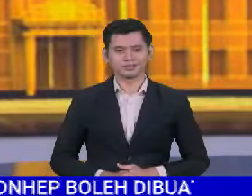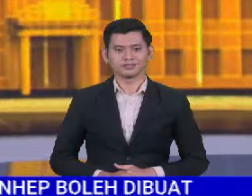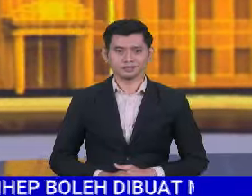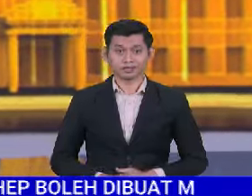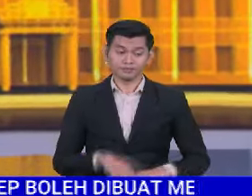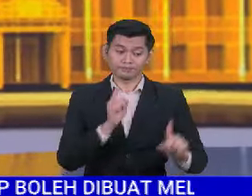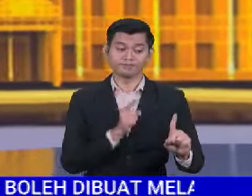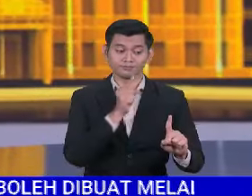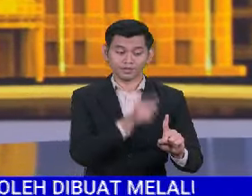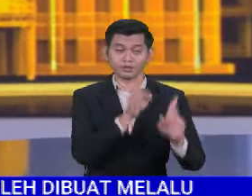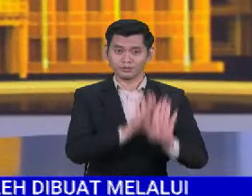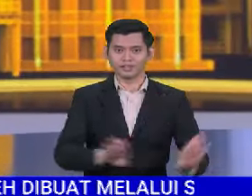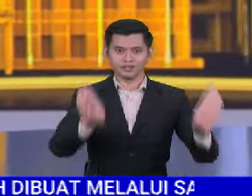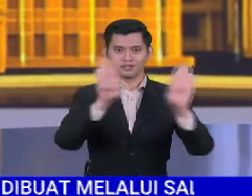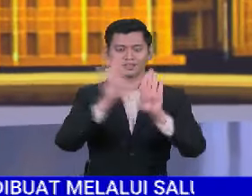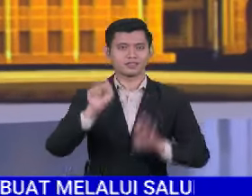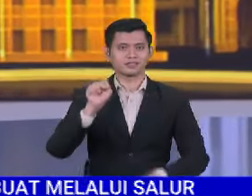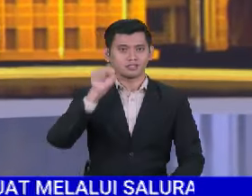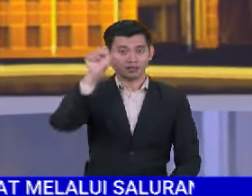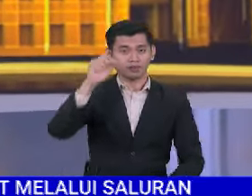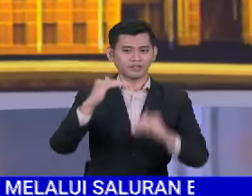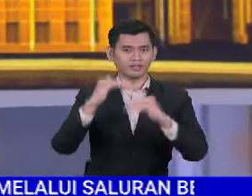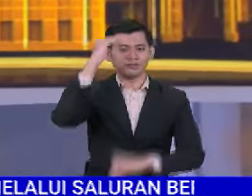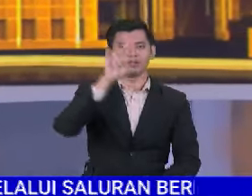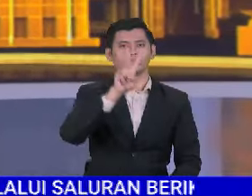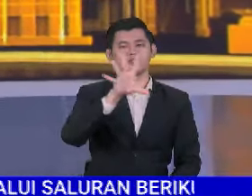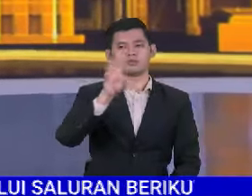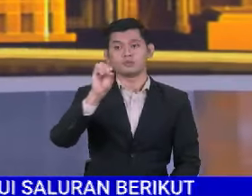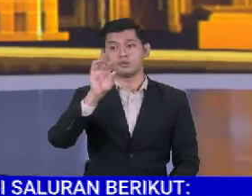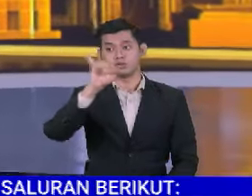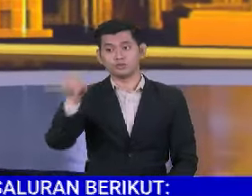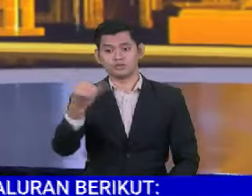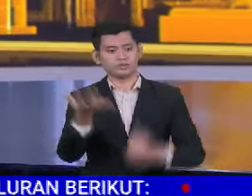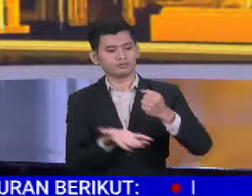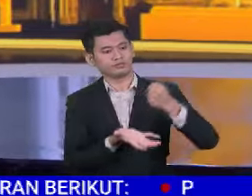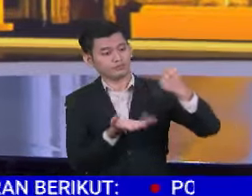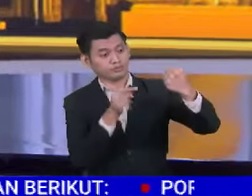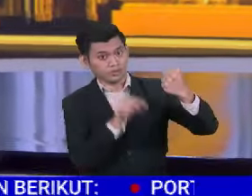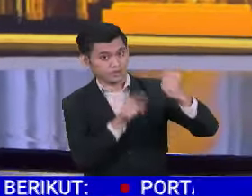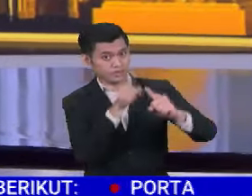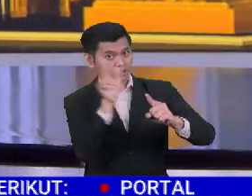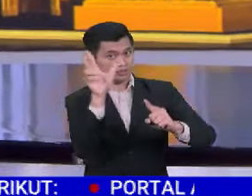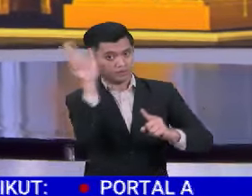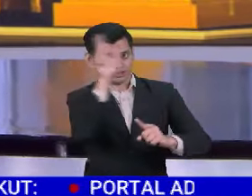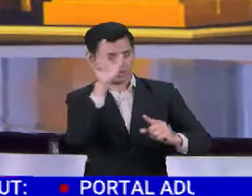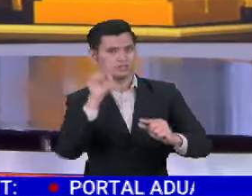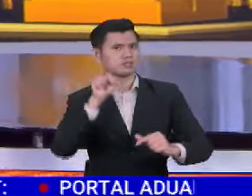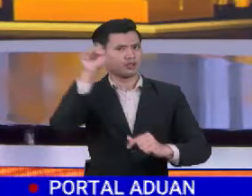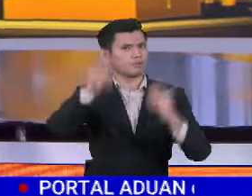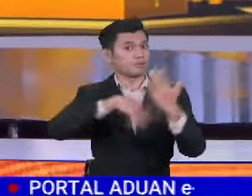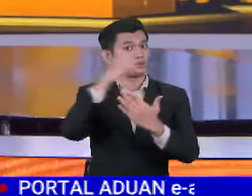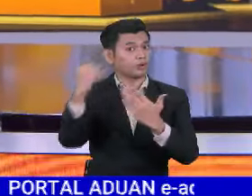fokus negeri di bawah Bayu lebih 250000000 Ringgit diperuntukkan kerajaan persekutuan untuk projek pembangunan